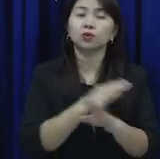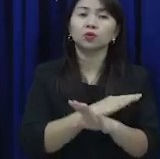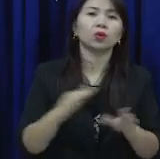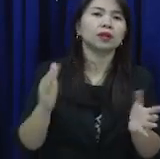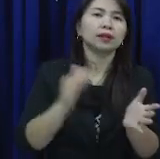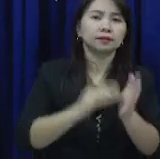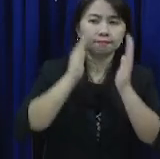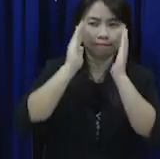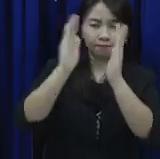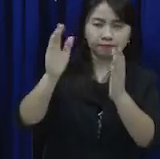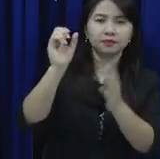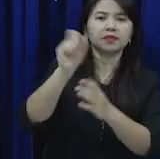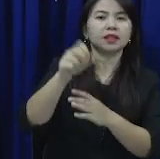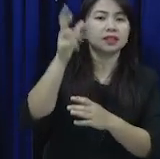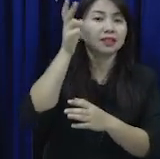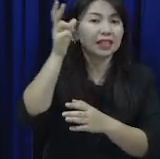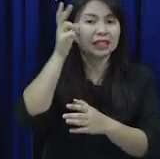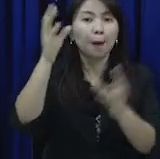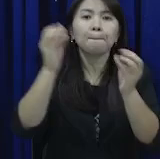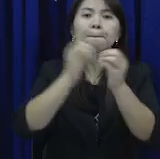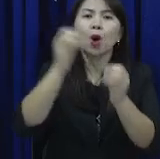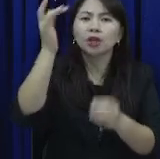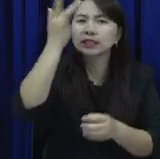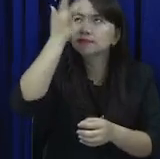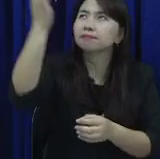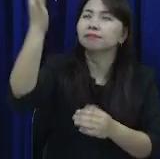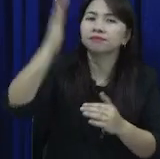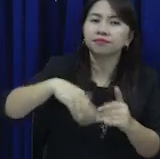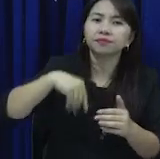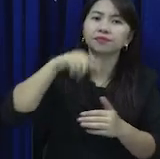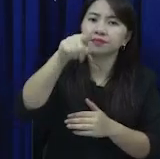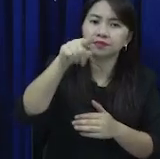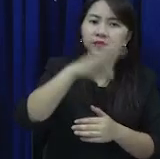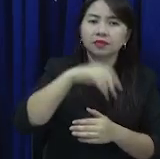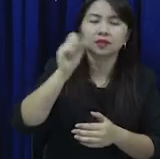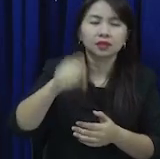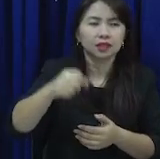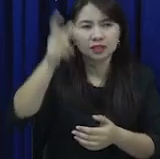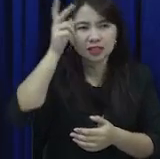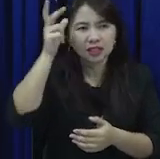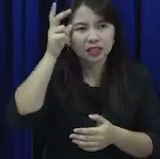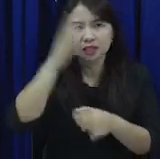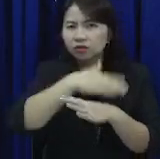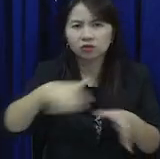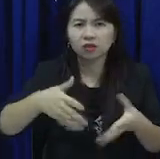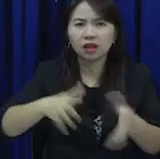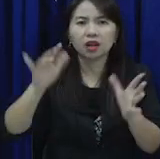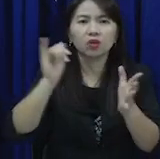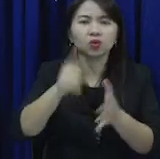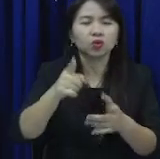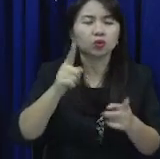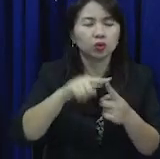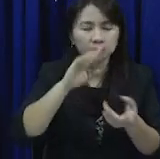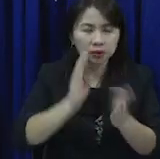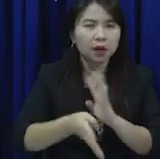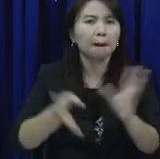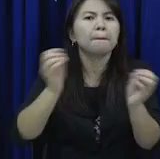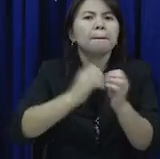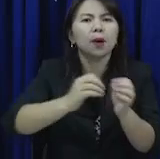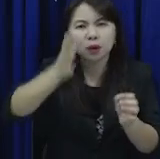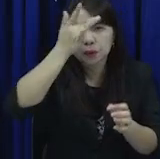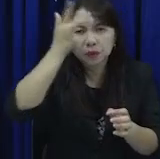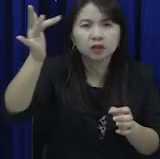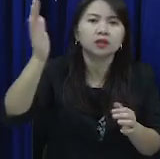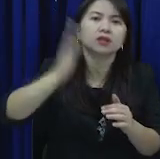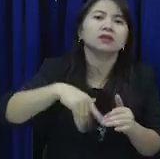wais Sao ang diyablo Tanggapin mo man sa hindi at hindi papayagan ang diyablo mas na maging wais ka sa kanya ba trabaho